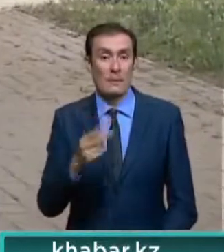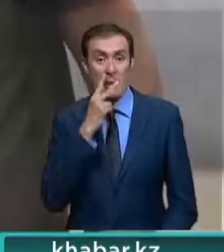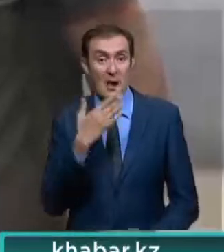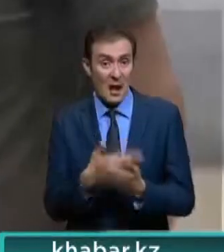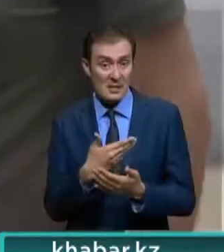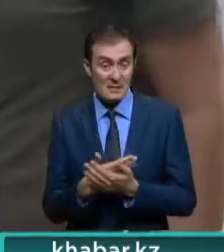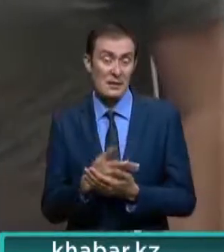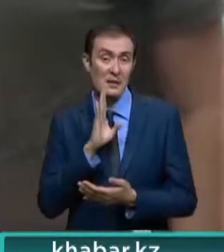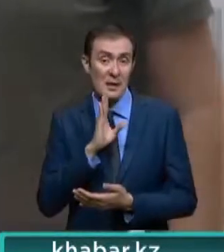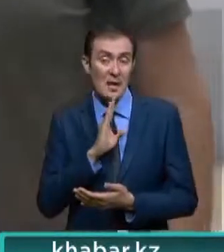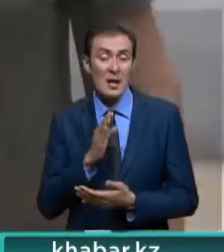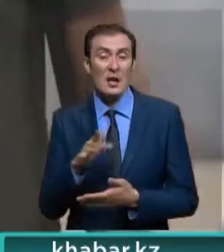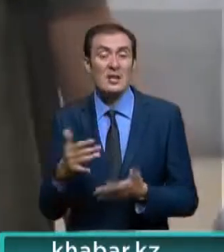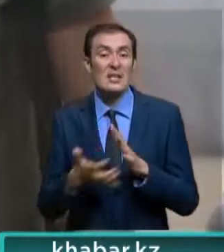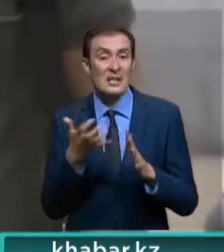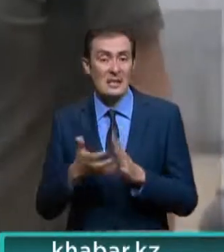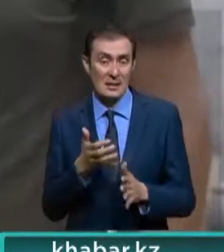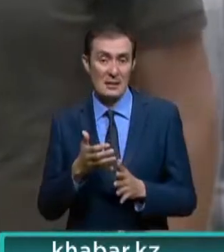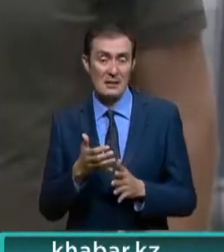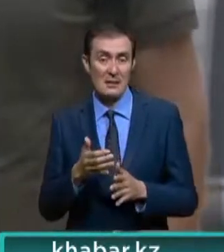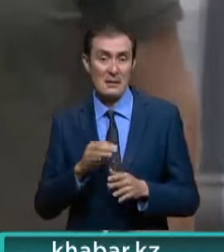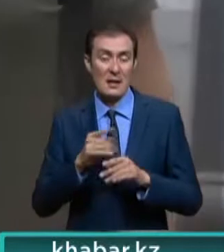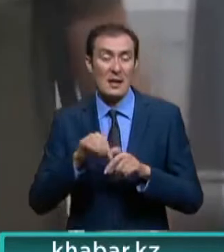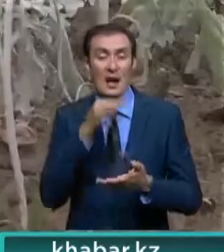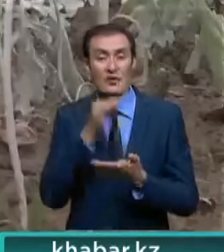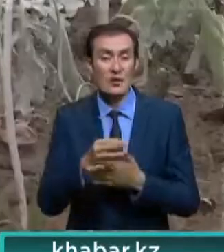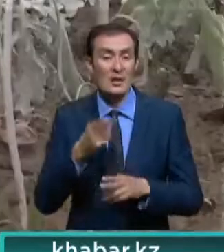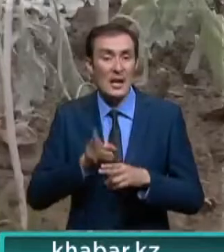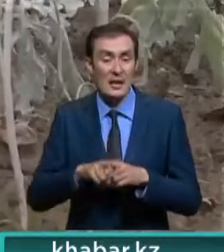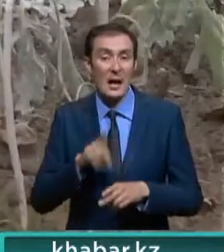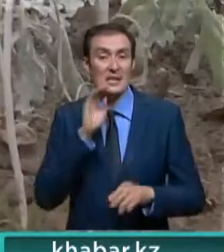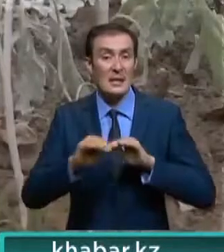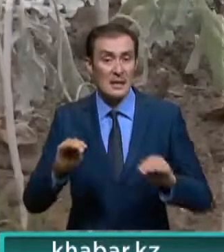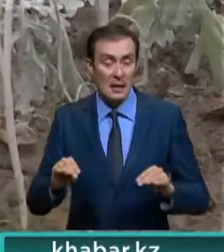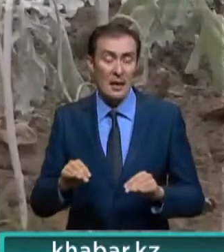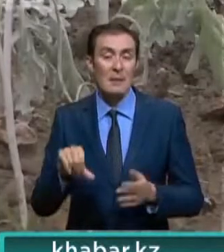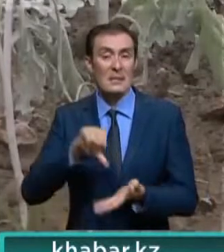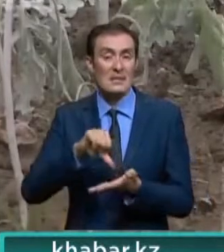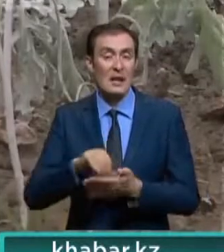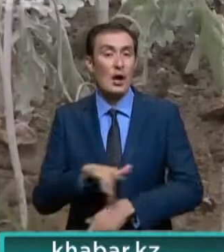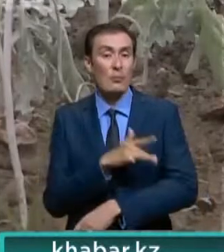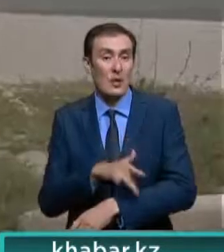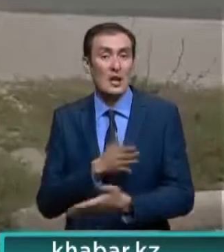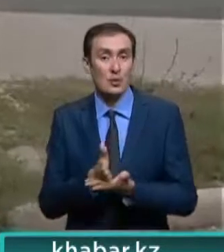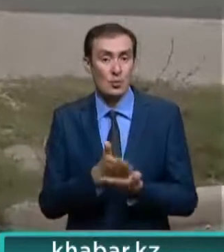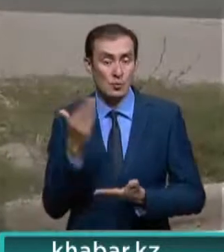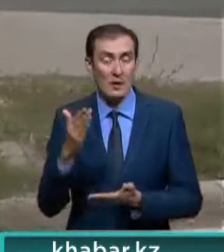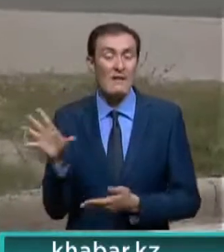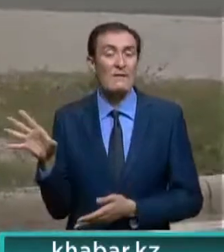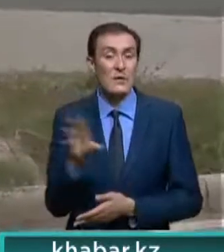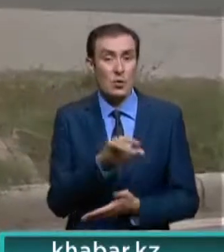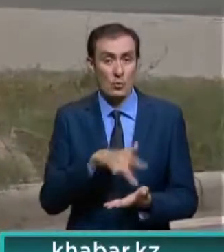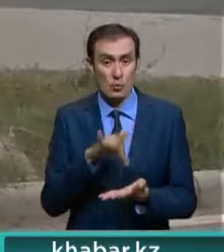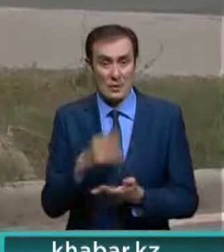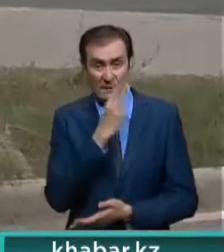наглядно демонстрирует просчеты ландшафтных дизайнеров и ответственных за озеленение представителей коммунальных служб. По всему городу